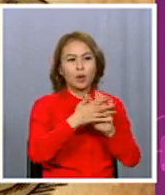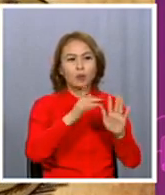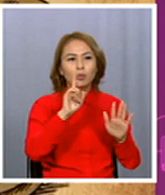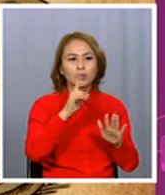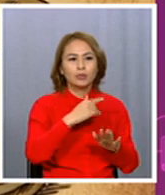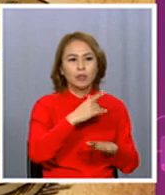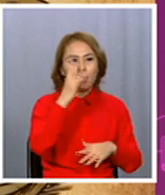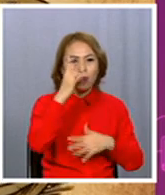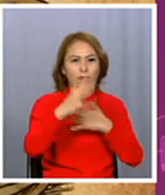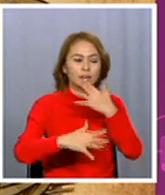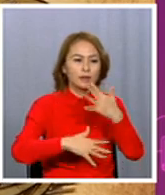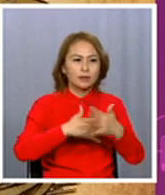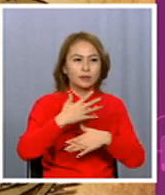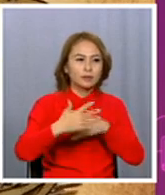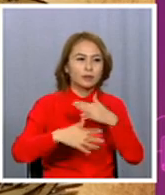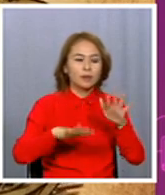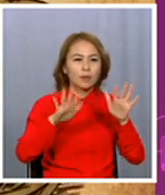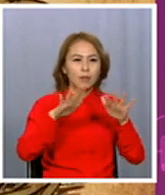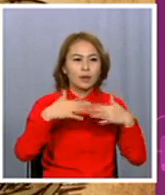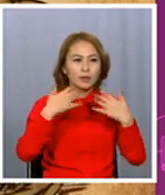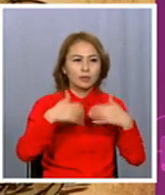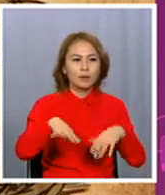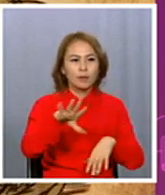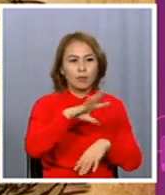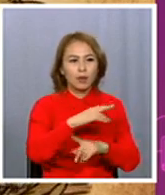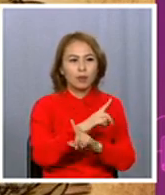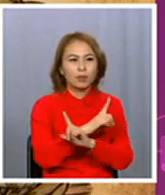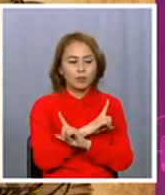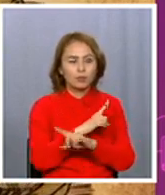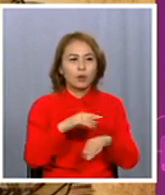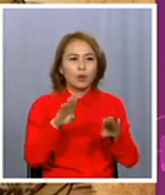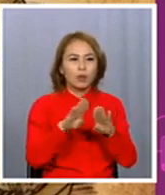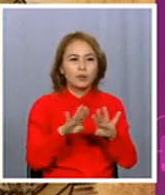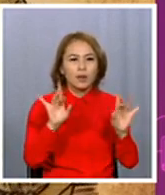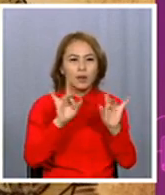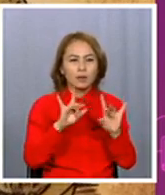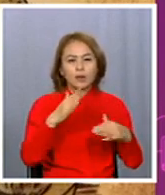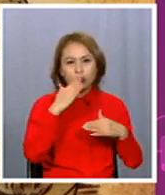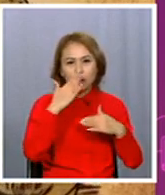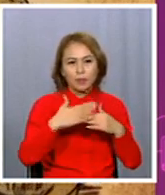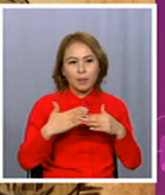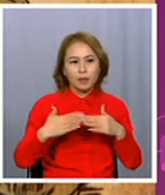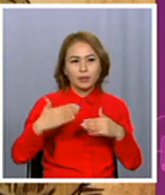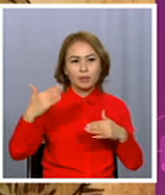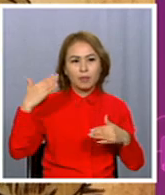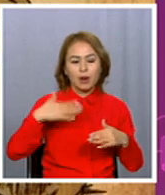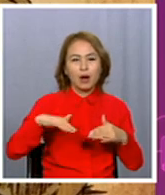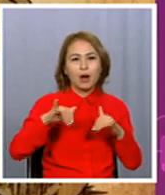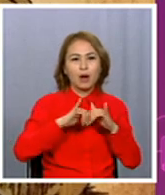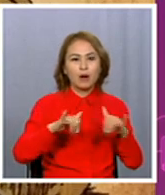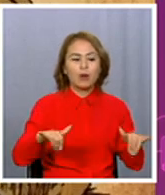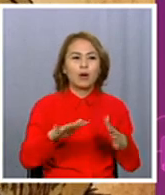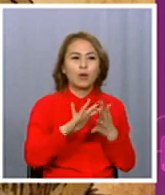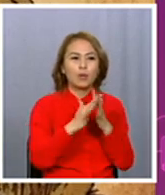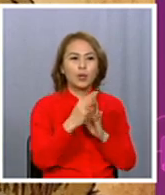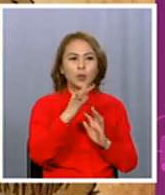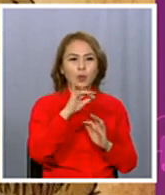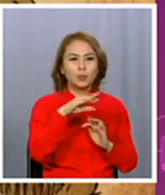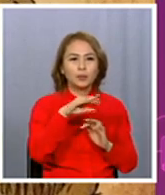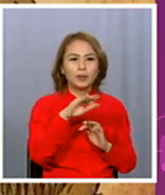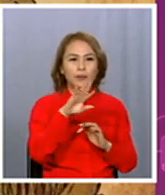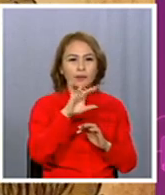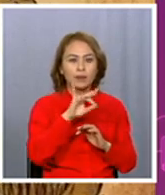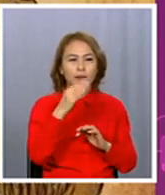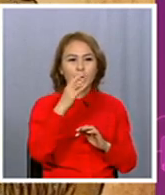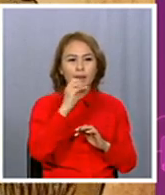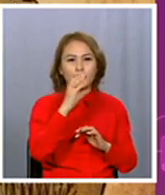адасып кетіп, керуеннің барлық есегі қырылып қалады. Бұл туралы әңгіме жақын маңдағы барлық ауылдарға тарайды. Ал Юпитерге тұрғындар есек